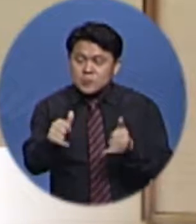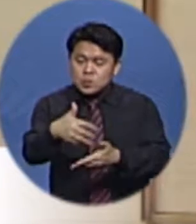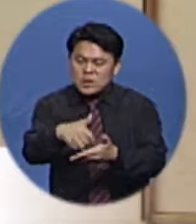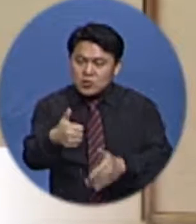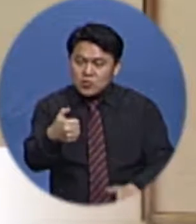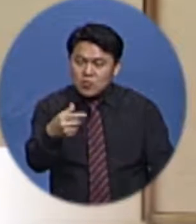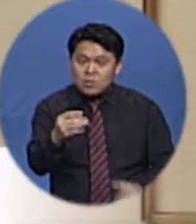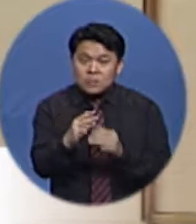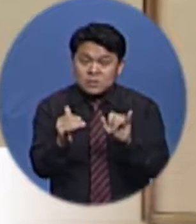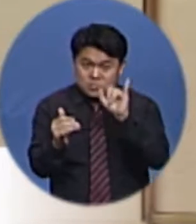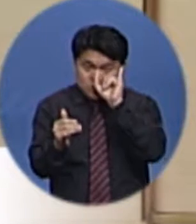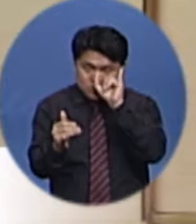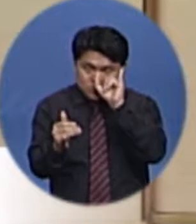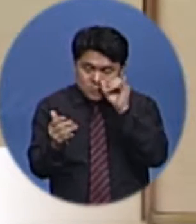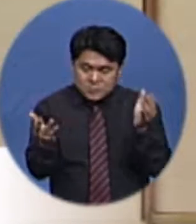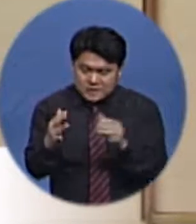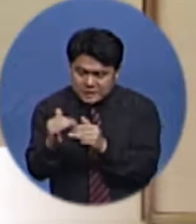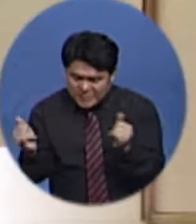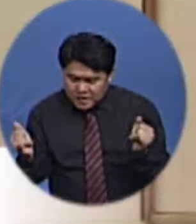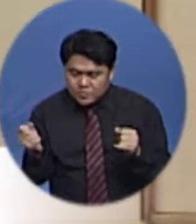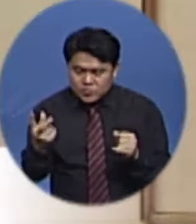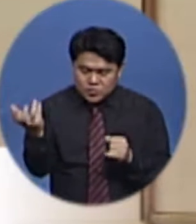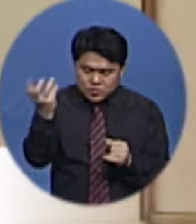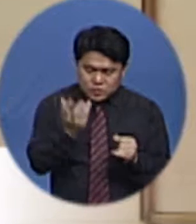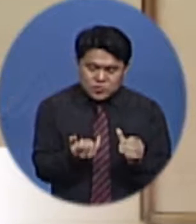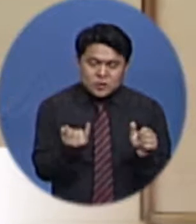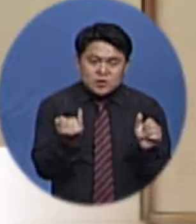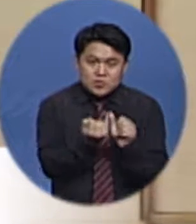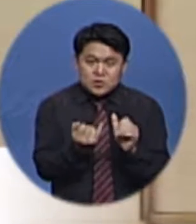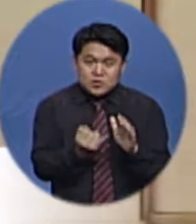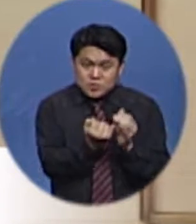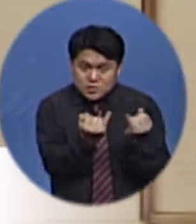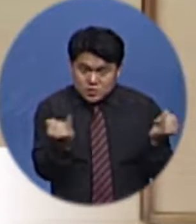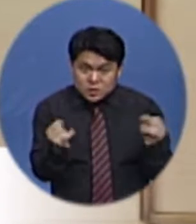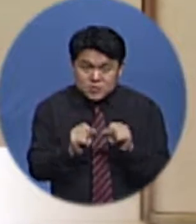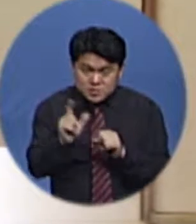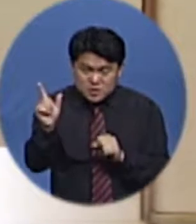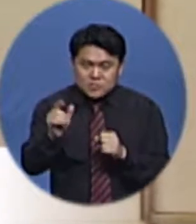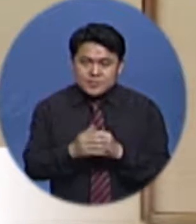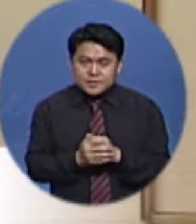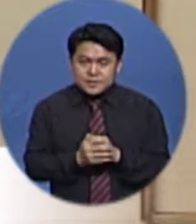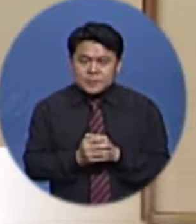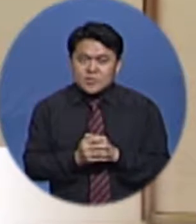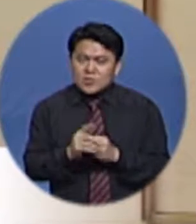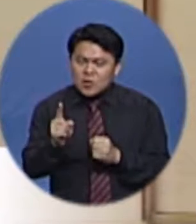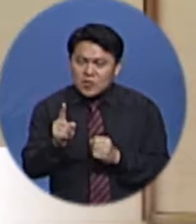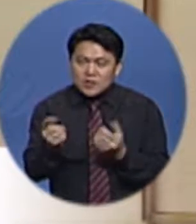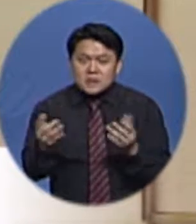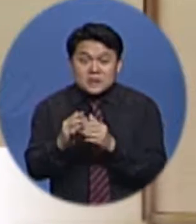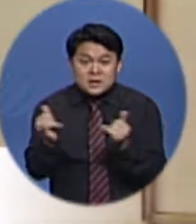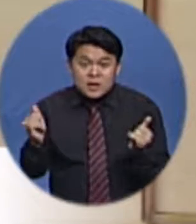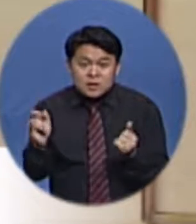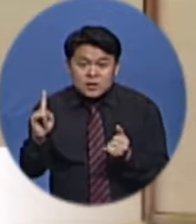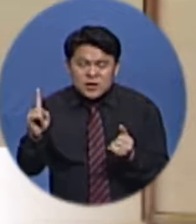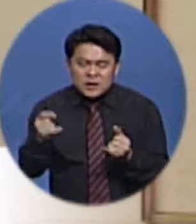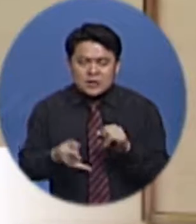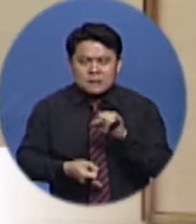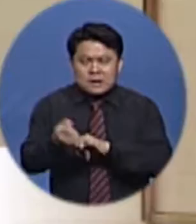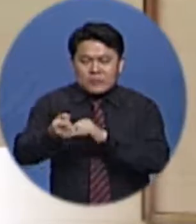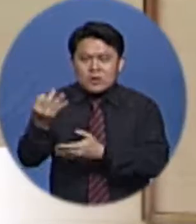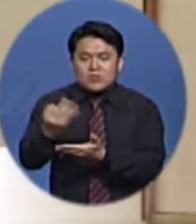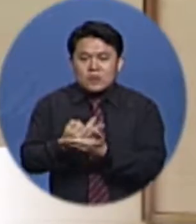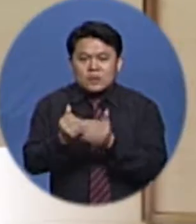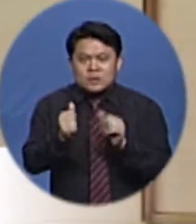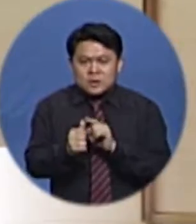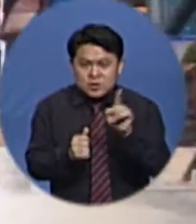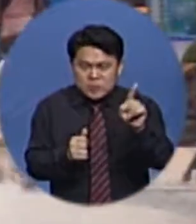주민 중에는 외국인 근로자들, 다문화 이주 여성들이 대부분 차지하고 있고요. 외국인 근로자들 같은 경우는 체불링금 소송이 가장 많이